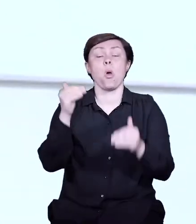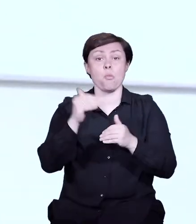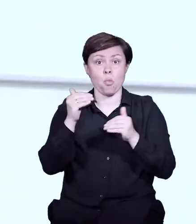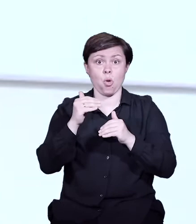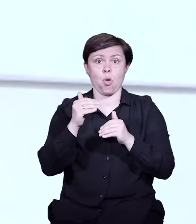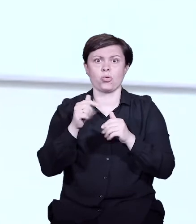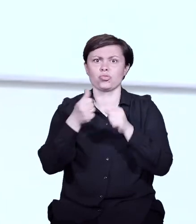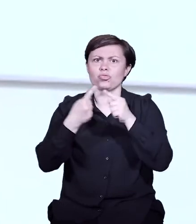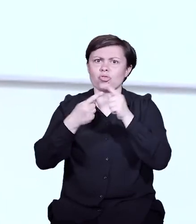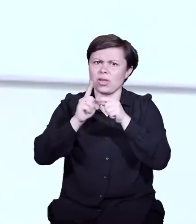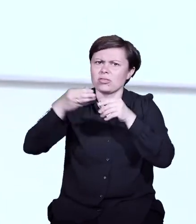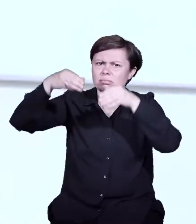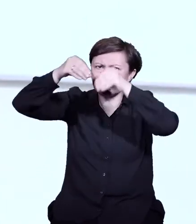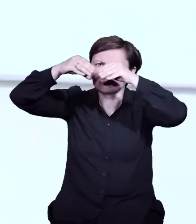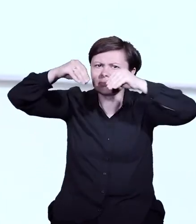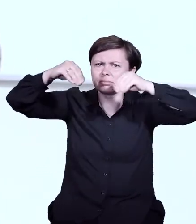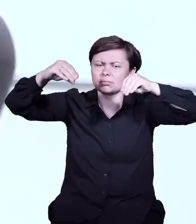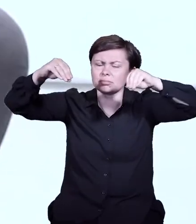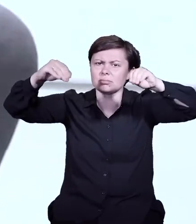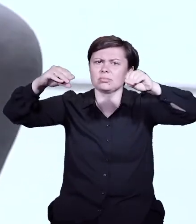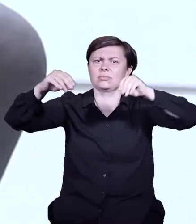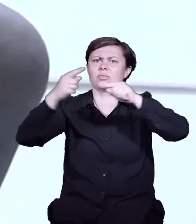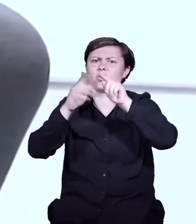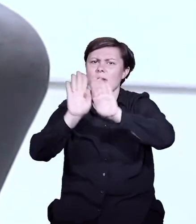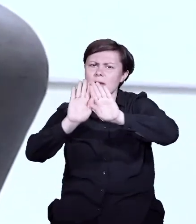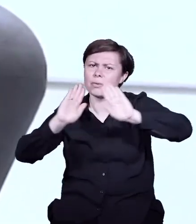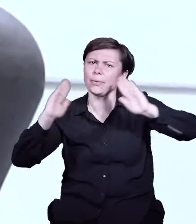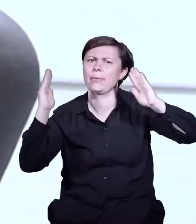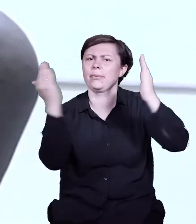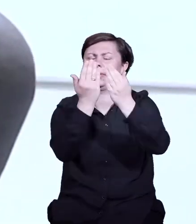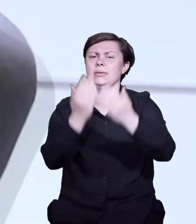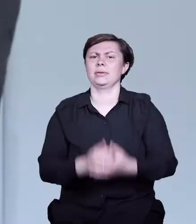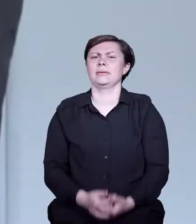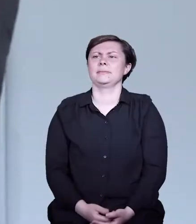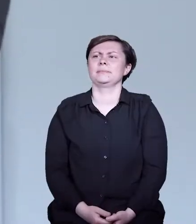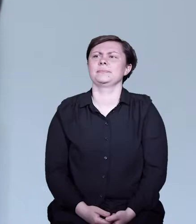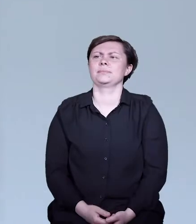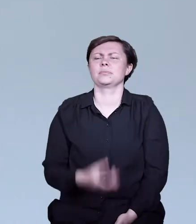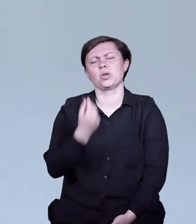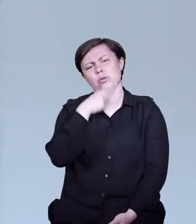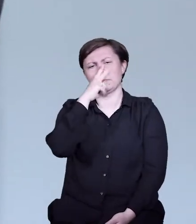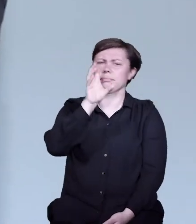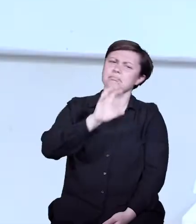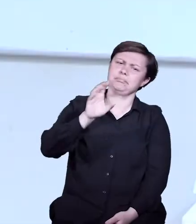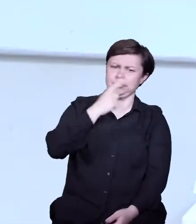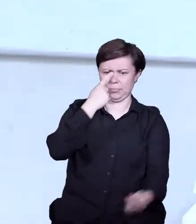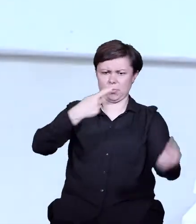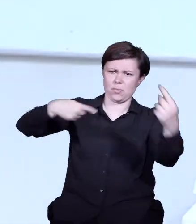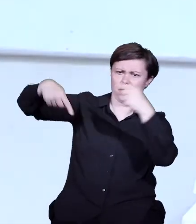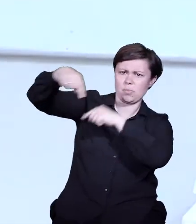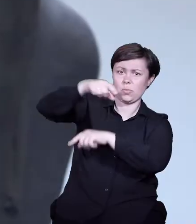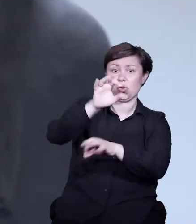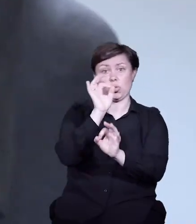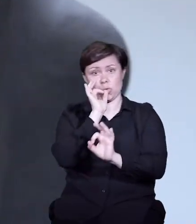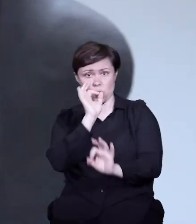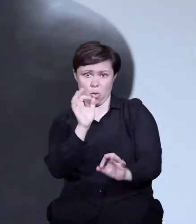czego wyciskać jeszcze coś, wyoblać trochę ten kształt, obejrzę ją sobie dookoła, czy układ